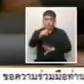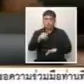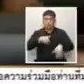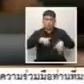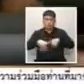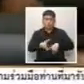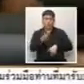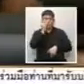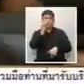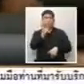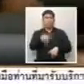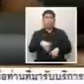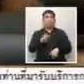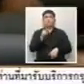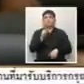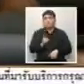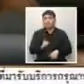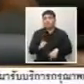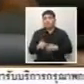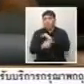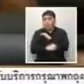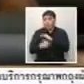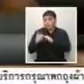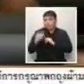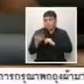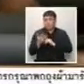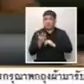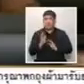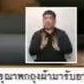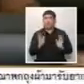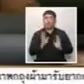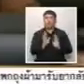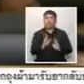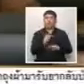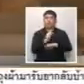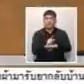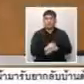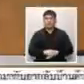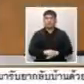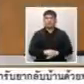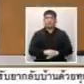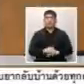นได้ทราบถึงความจริงที่จะปรากฏขึ้นค่ะกับเรียนท่านประธานเท่านี้ค่ะ ครับขอบคุณนะครับ